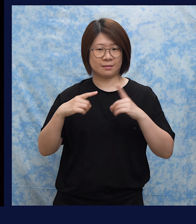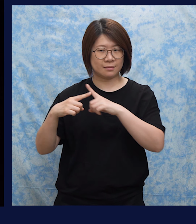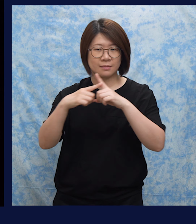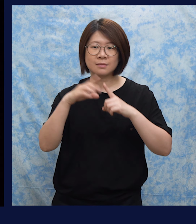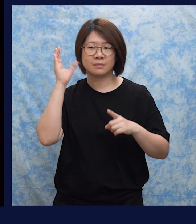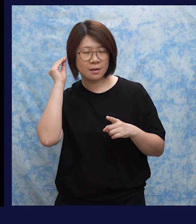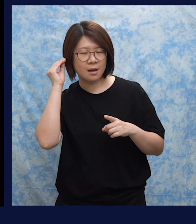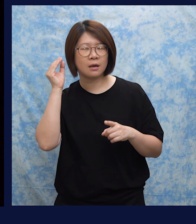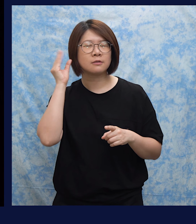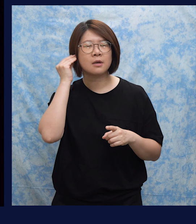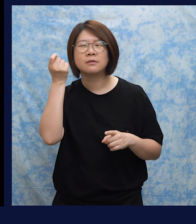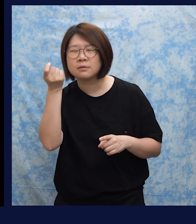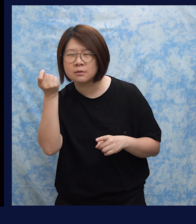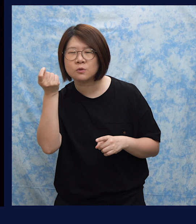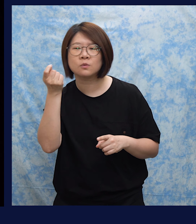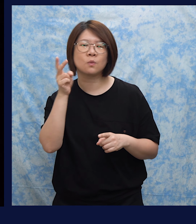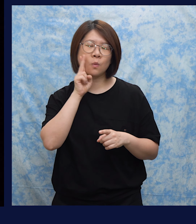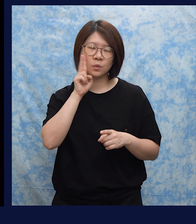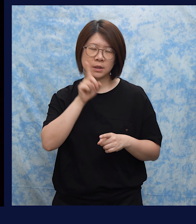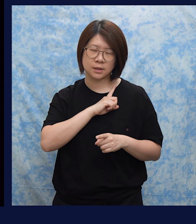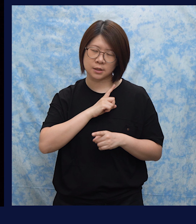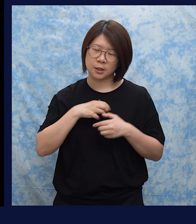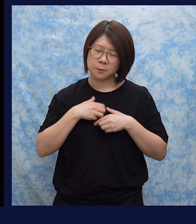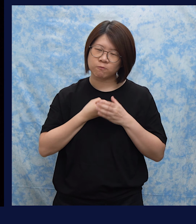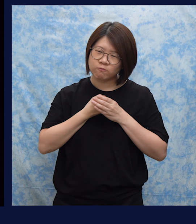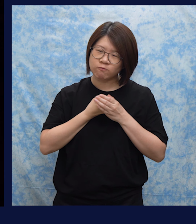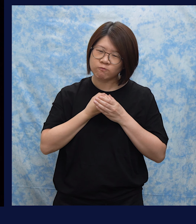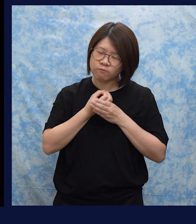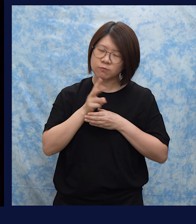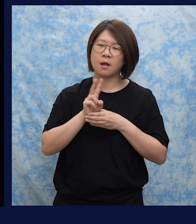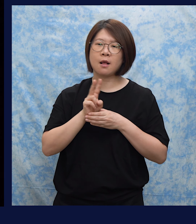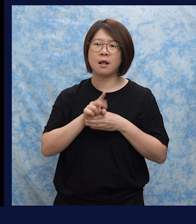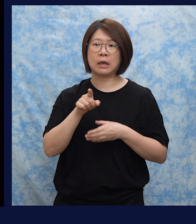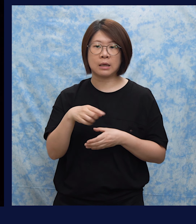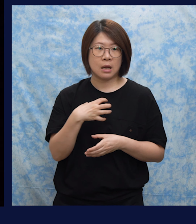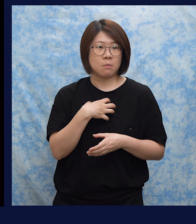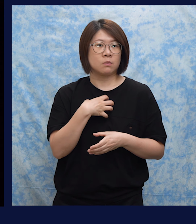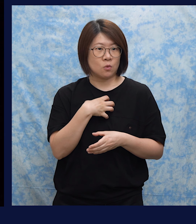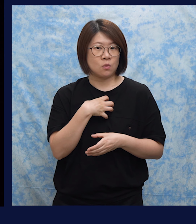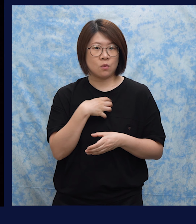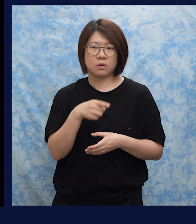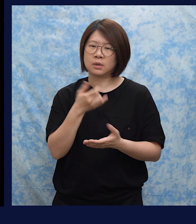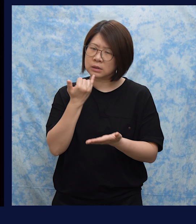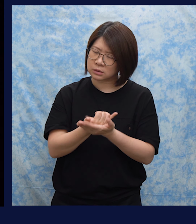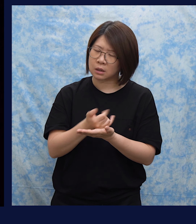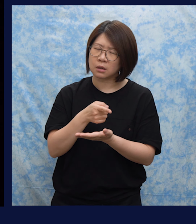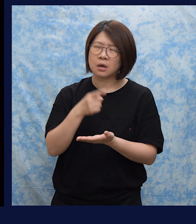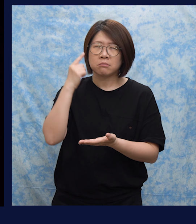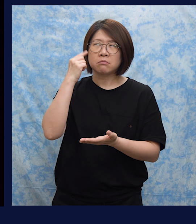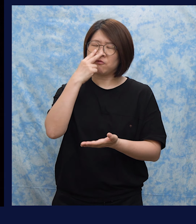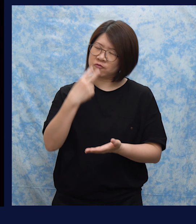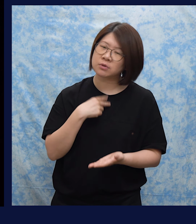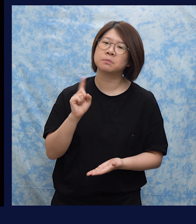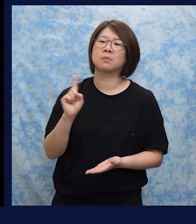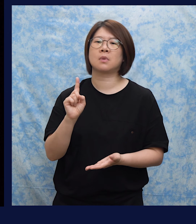有一班人聲。佢好細聲，佢咁樣好似真係同自己個心傾緊偈。原來嗰個感覺，即係對於死